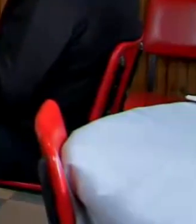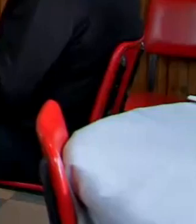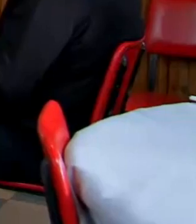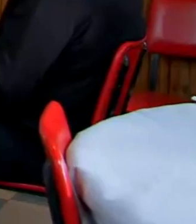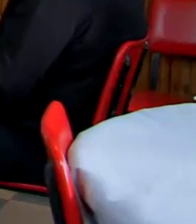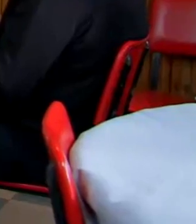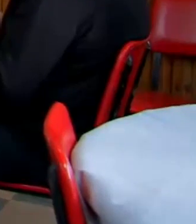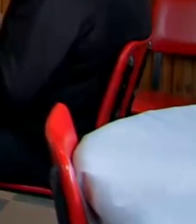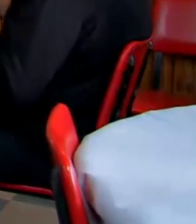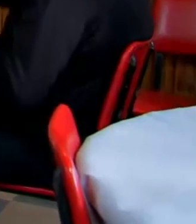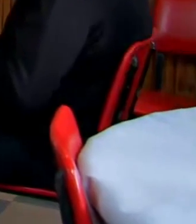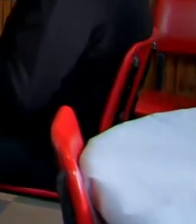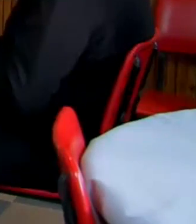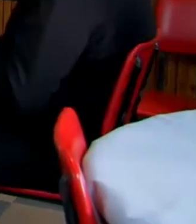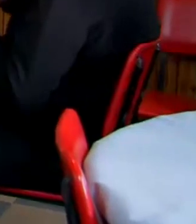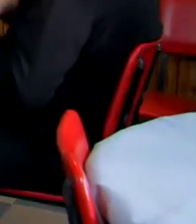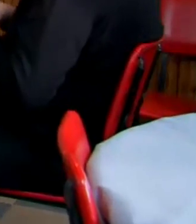Hadi devam.